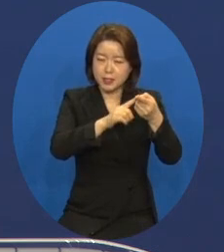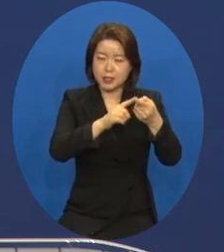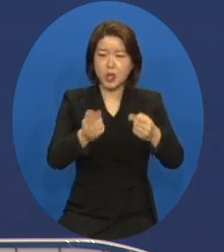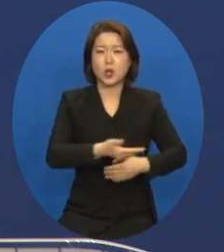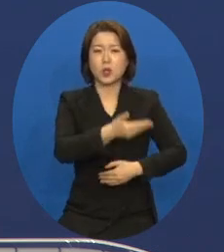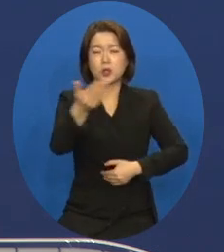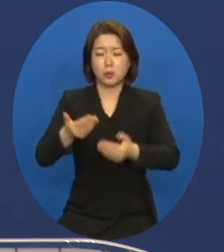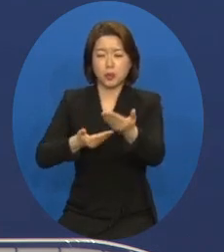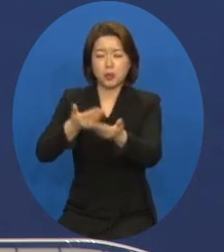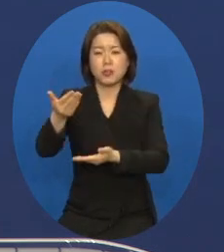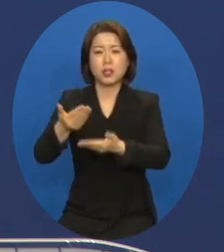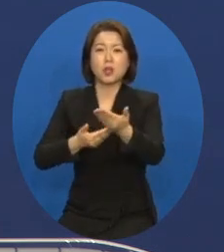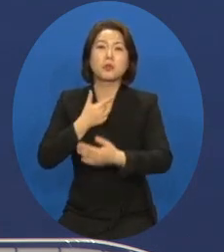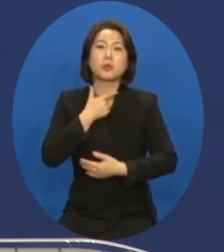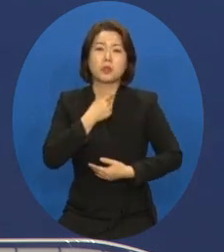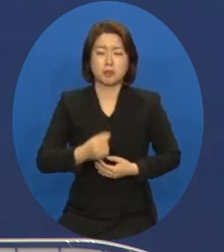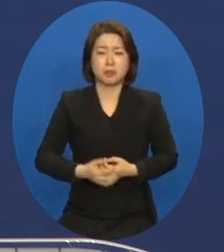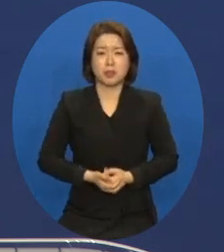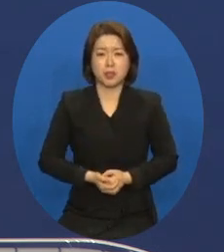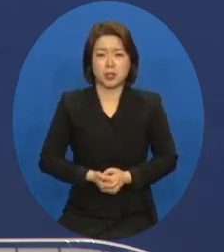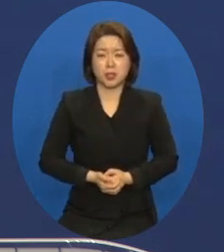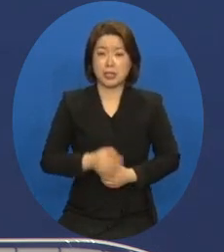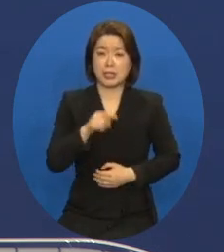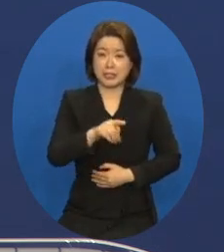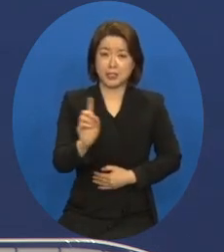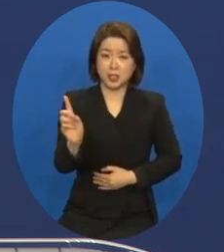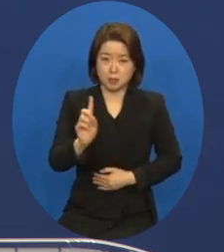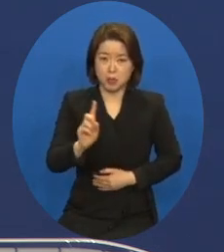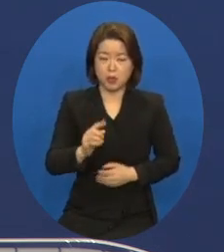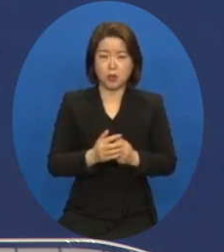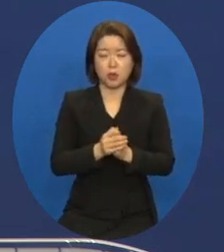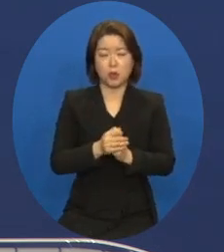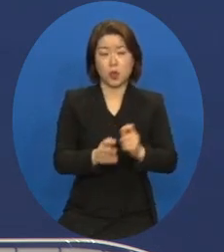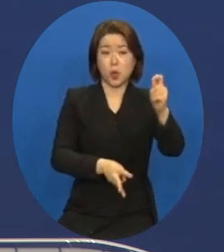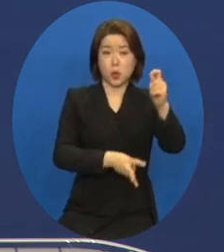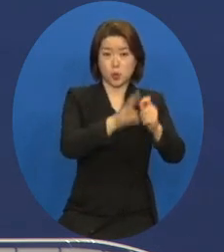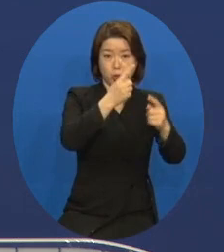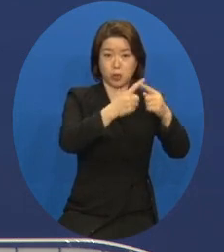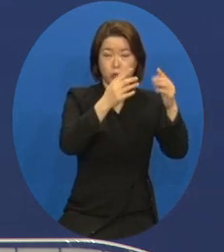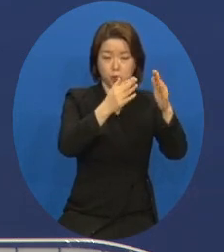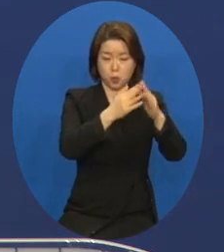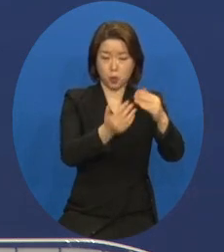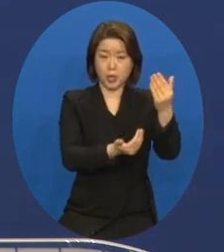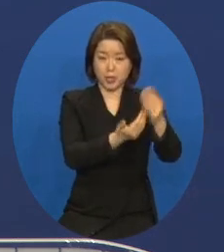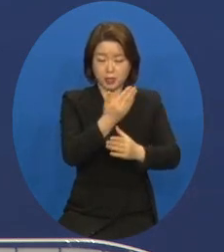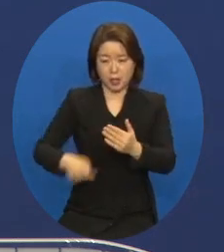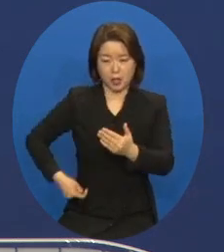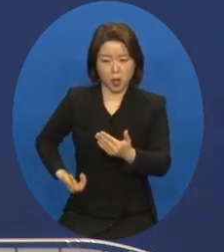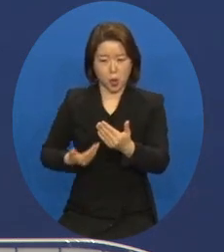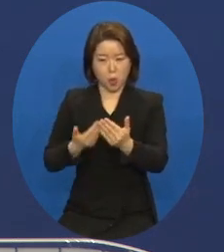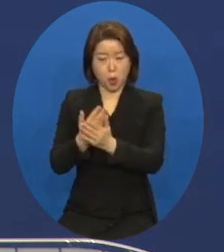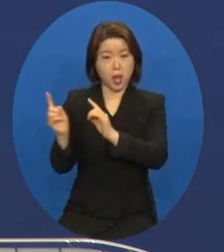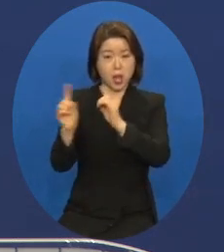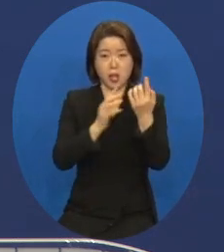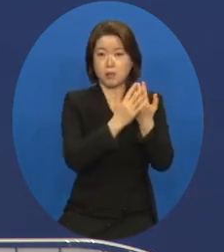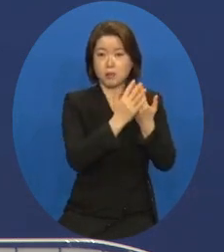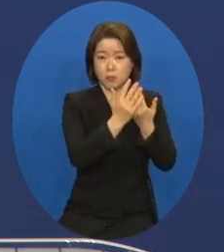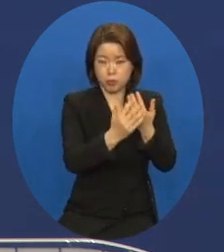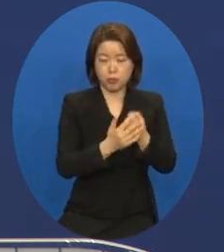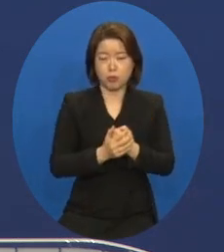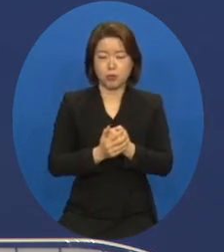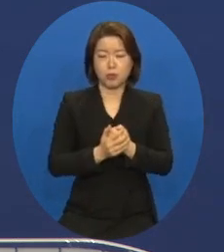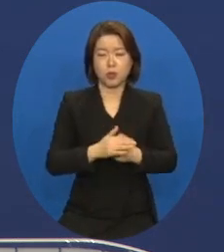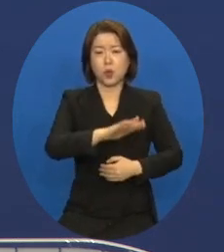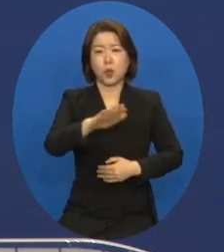한다는 생각이 듭니다 그것은 고린도 교회의 일어난 회계의 부흥이 우리